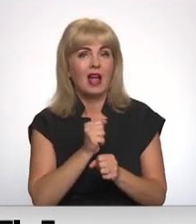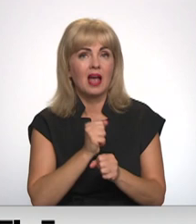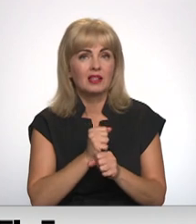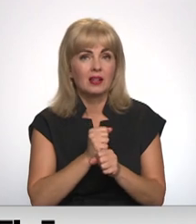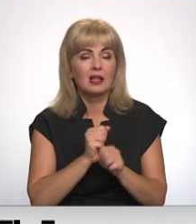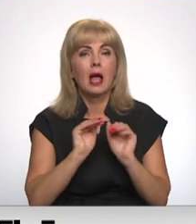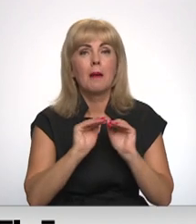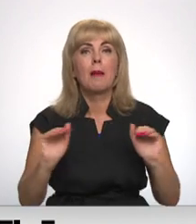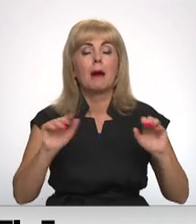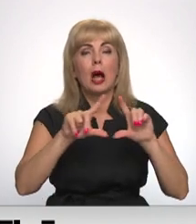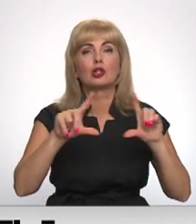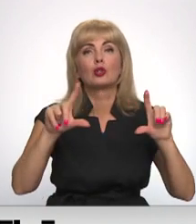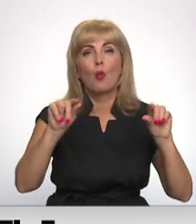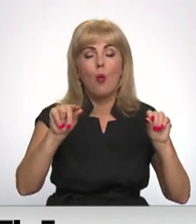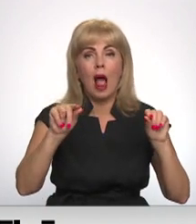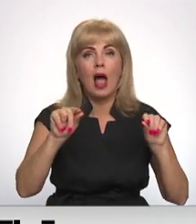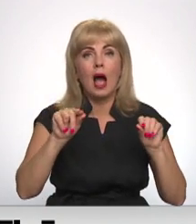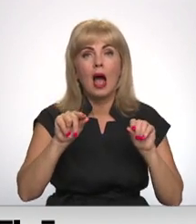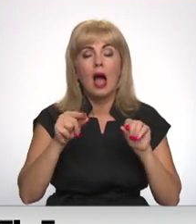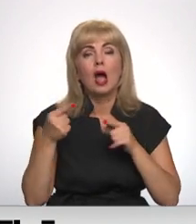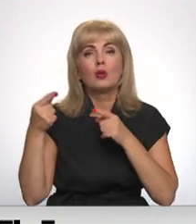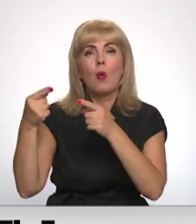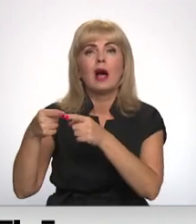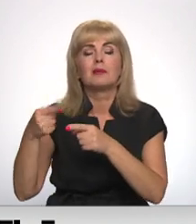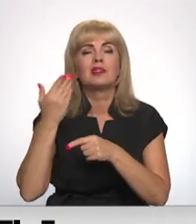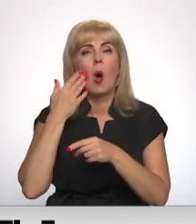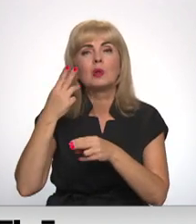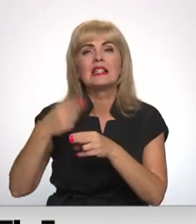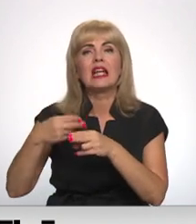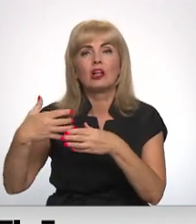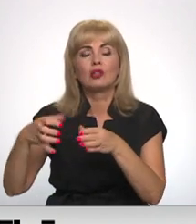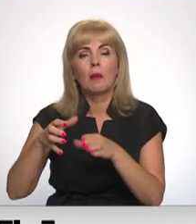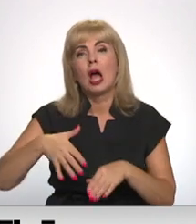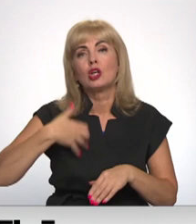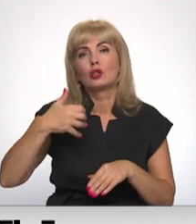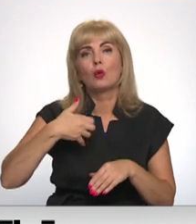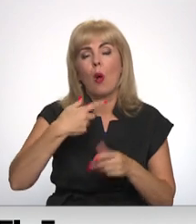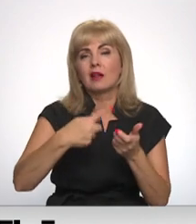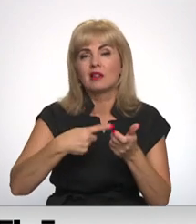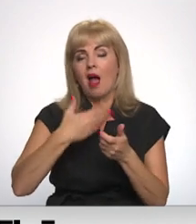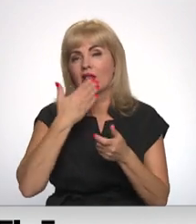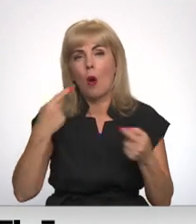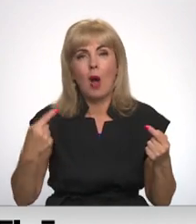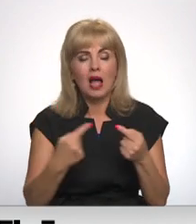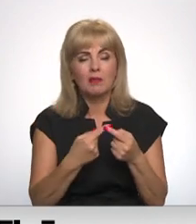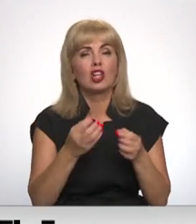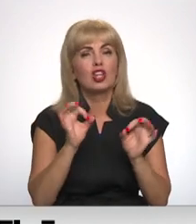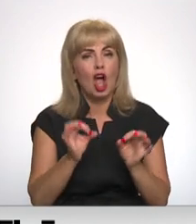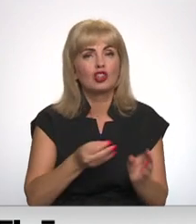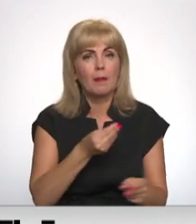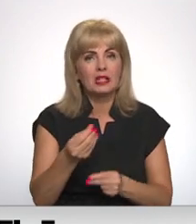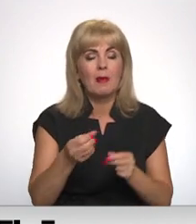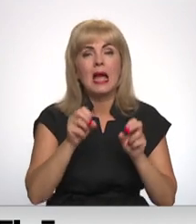Anahites pamatskola, kas darbojās nomaļajā stiklu ciematā. Skolēnu skaits nav atbilstīgs reālajām izmaksām un